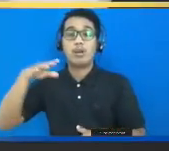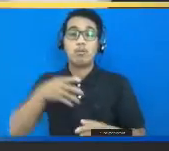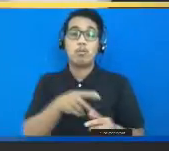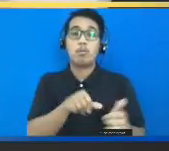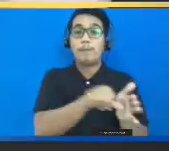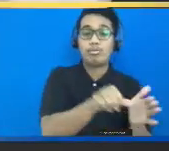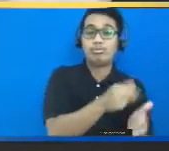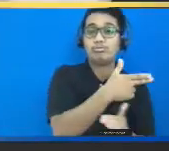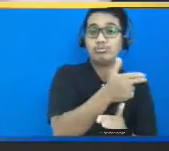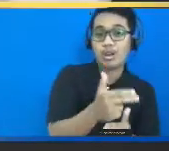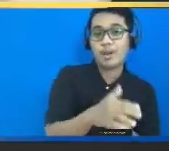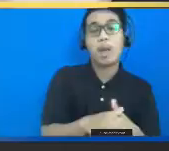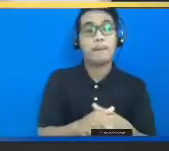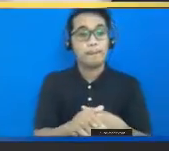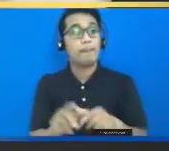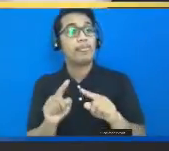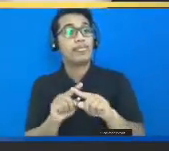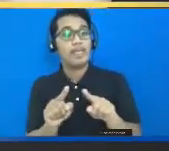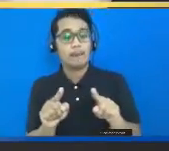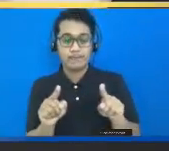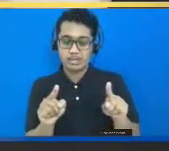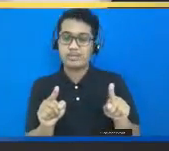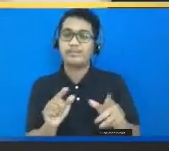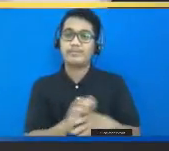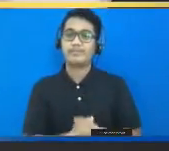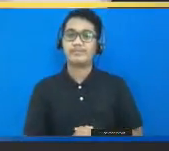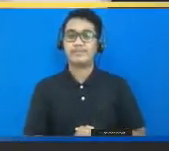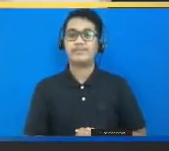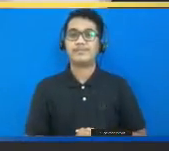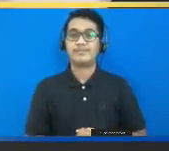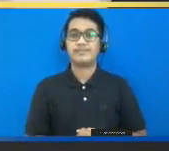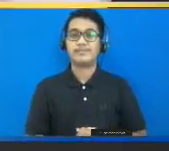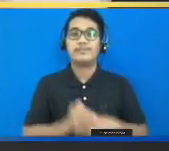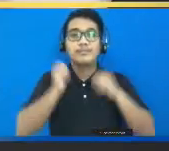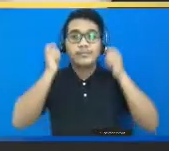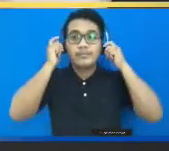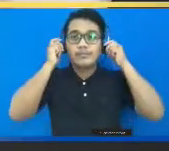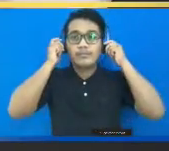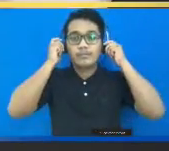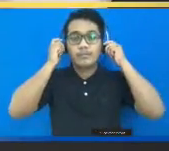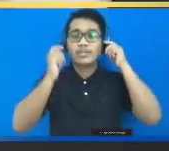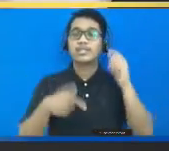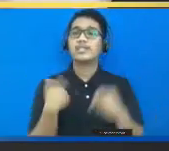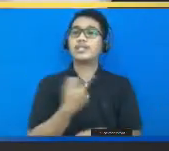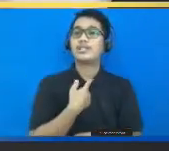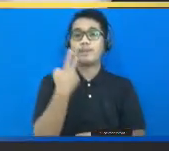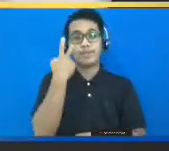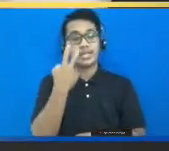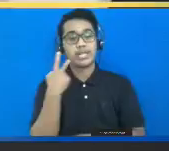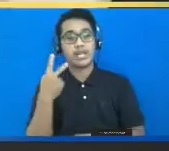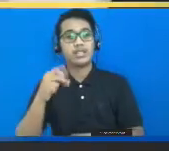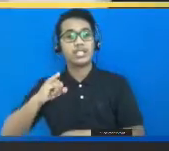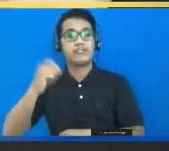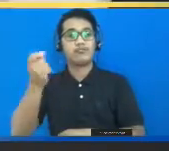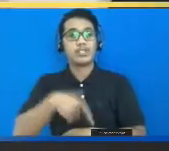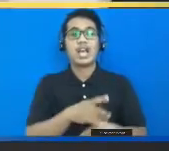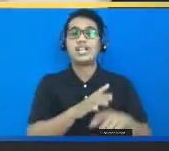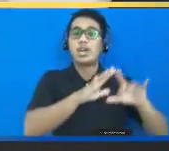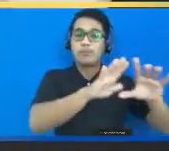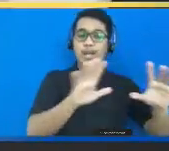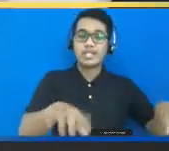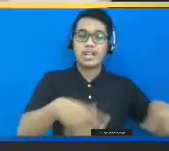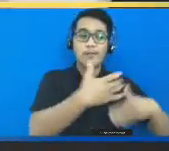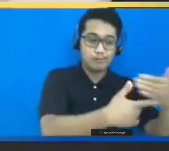ada bekas wtb reboan and investors asli Walking to investing in manis berkompetisi